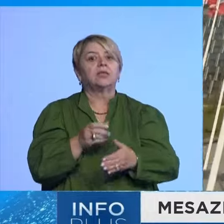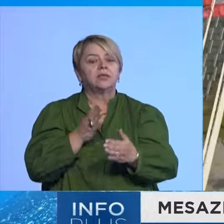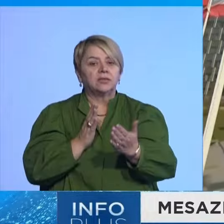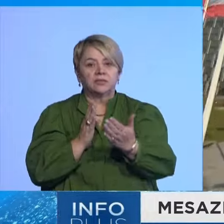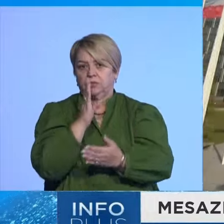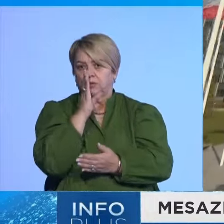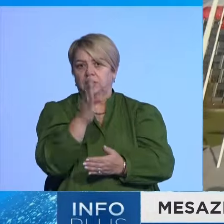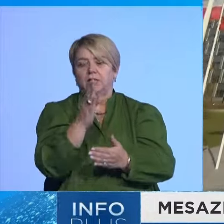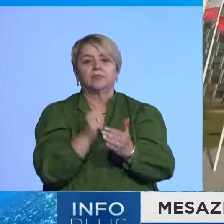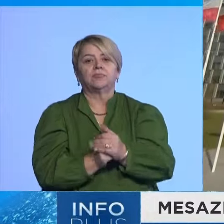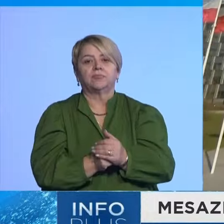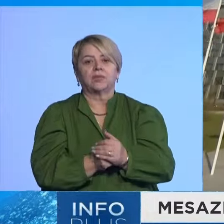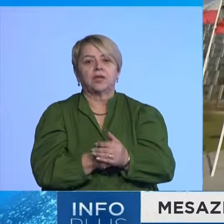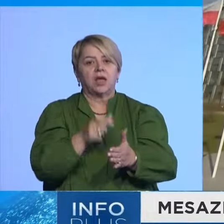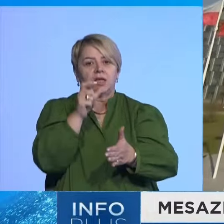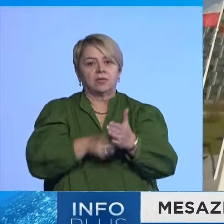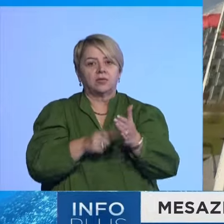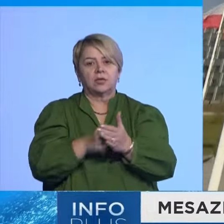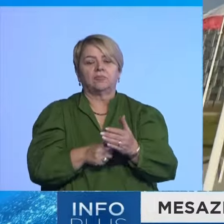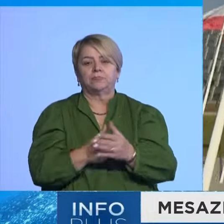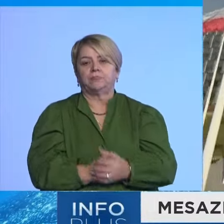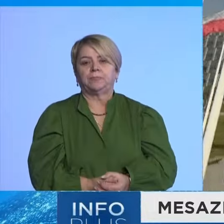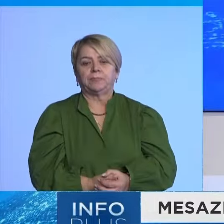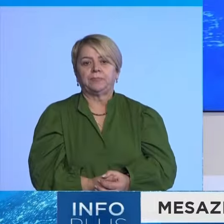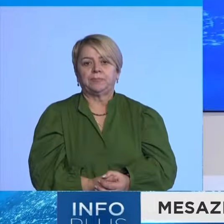plot në aleancën veri atlantike.